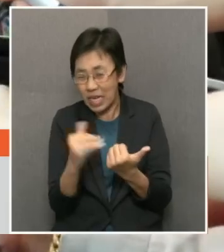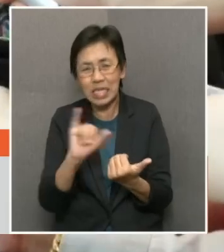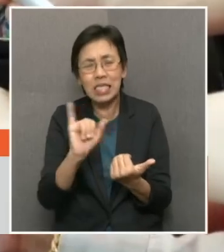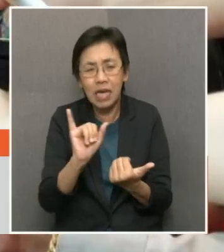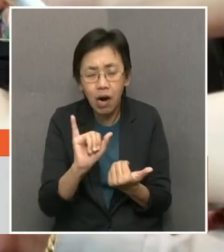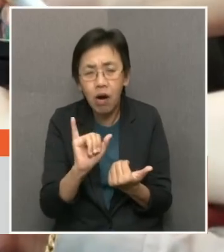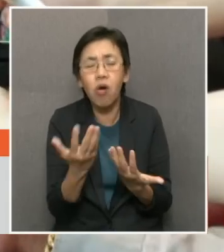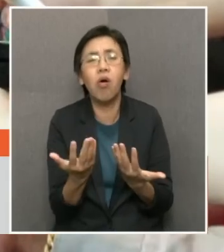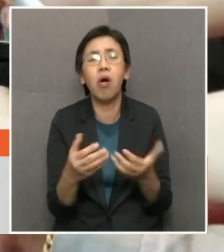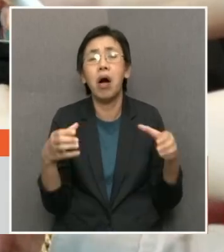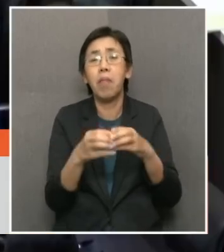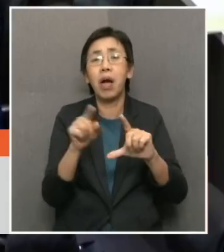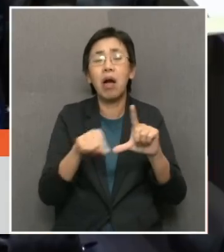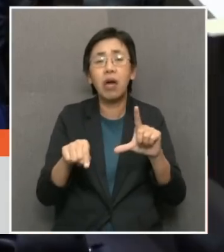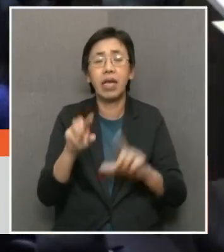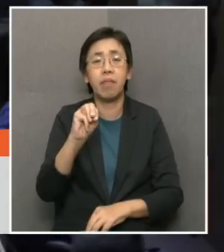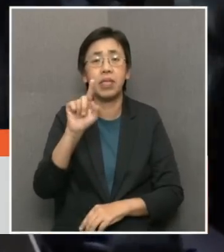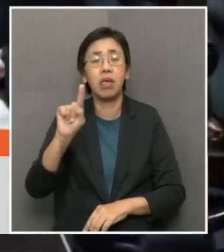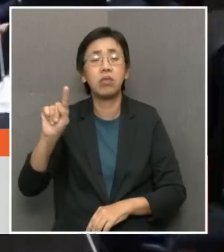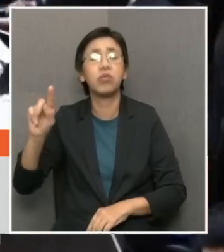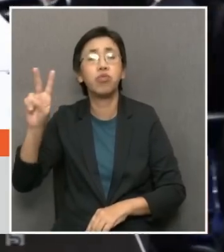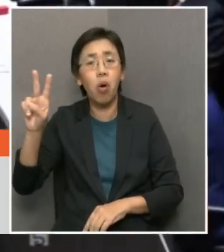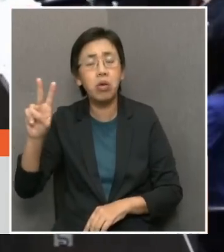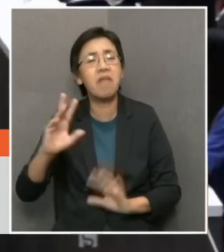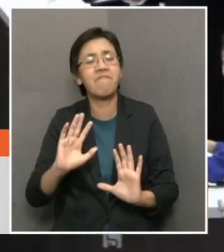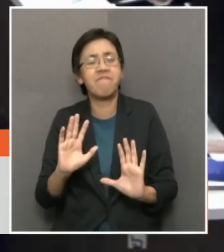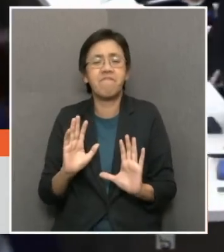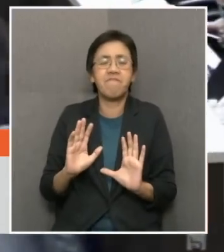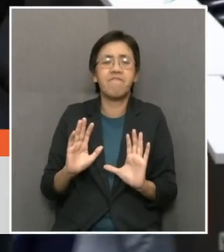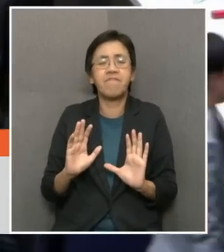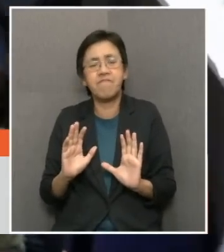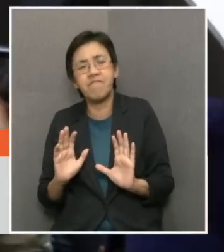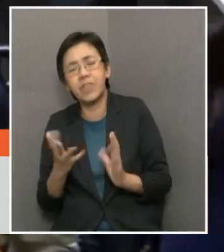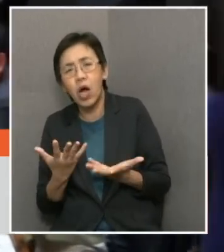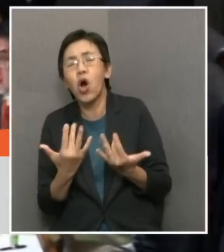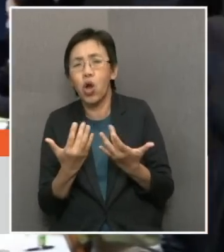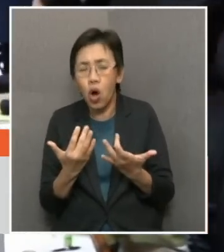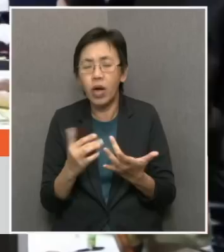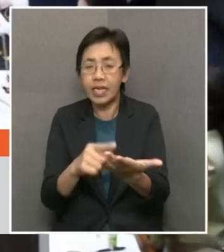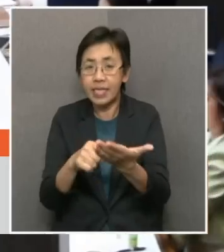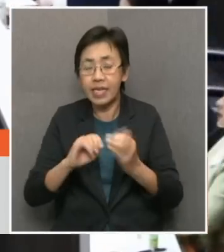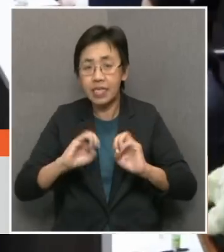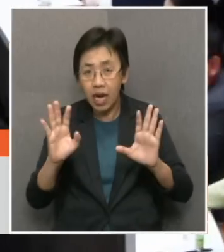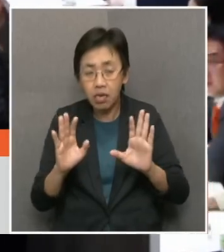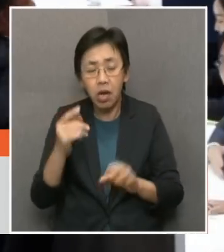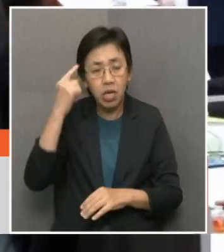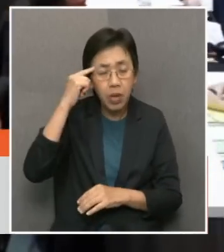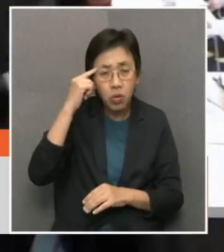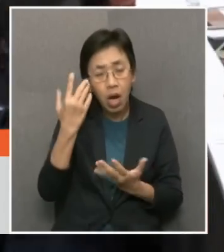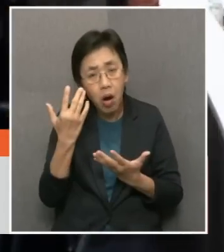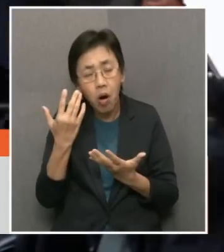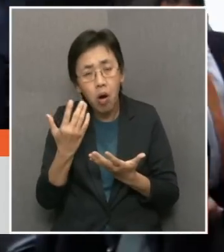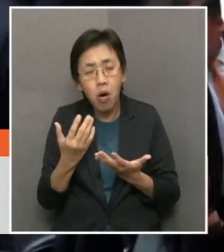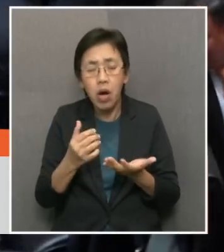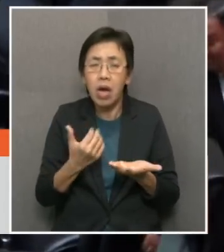ถึงเรื่องที่พรรคก้าไกลถอยเรื่องมาตรา112ก็กำลังรอข้อเสนออย่างเป็นรูปธรรมเช่นกันว่าจะได้เอ่อจะถอยอย่าง